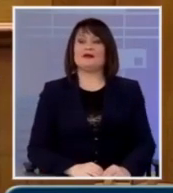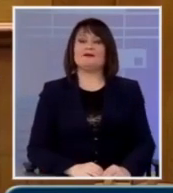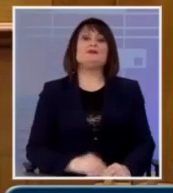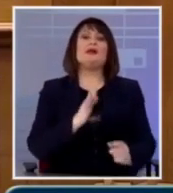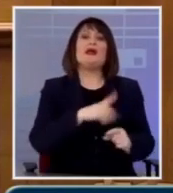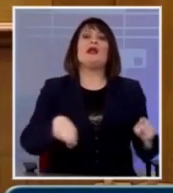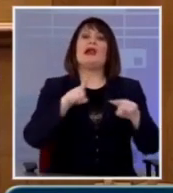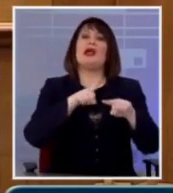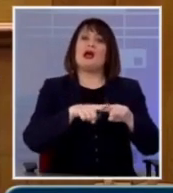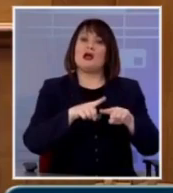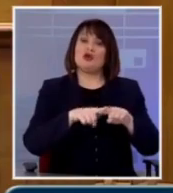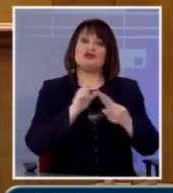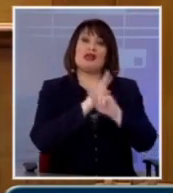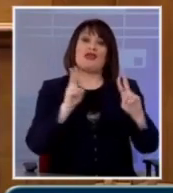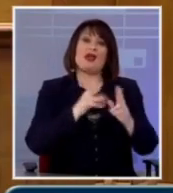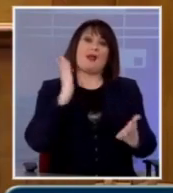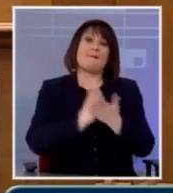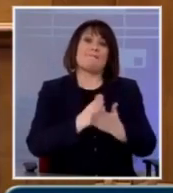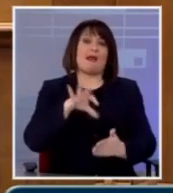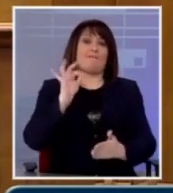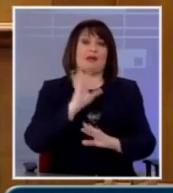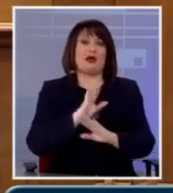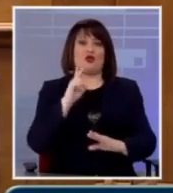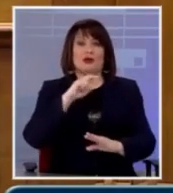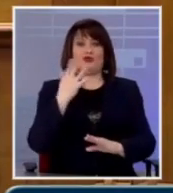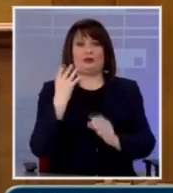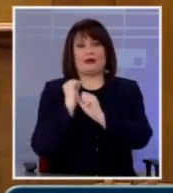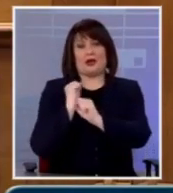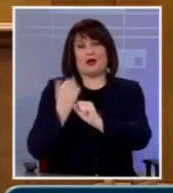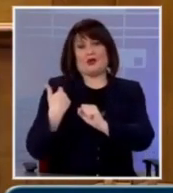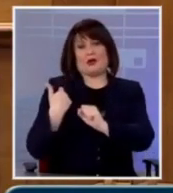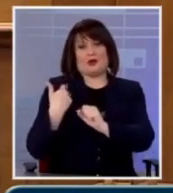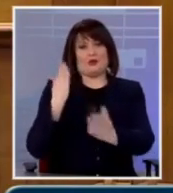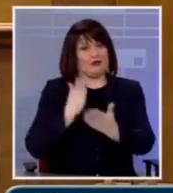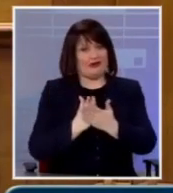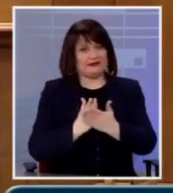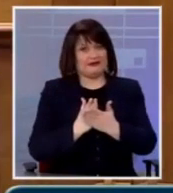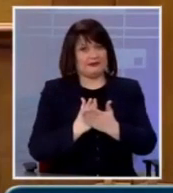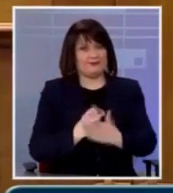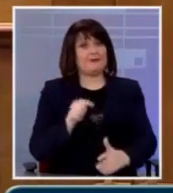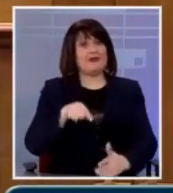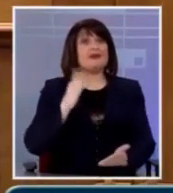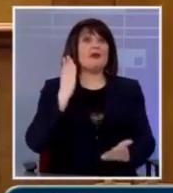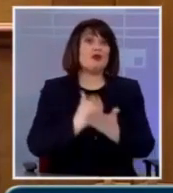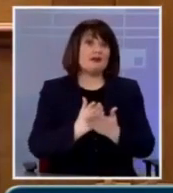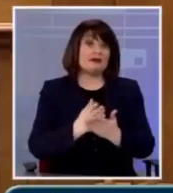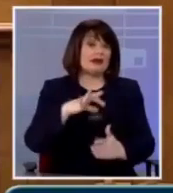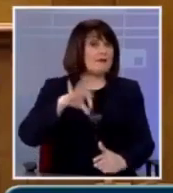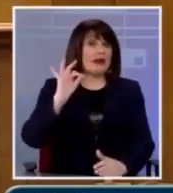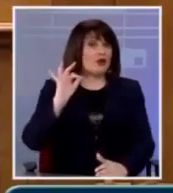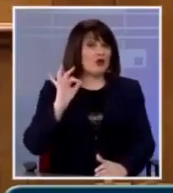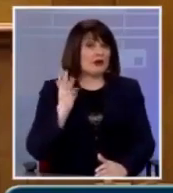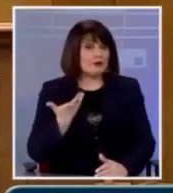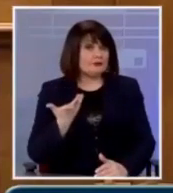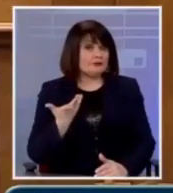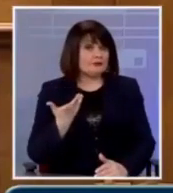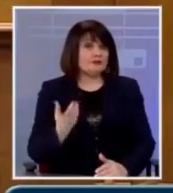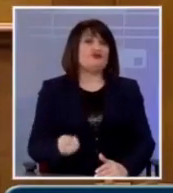λαός έκανε μια ξεκάθαρη επιλογή στις 25 Ιανουαρίου. Αυτή η επιλογή προέκυψε από